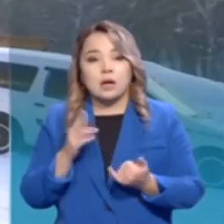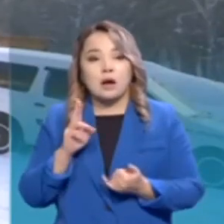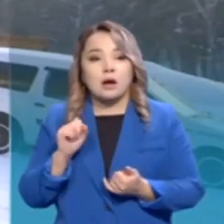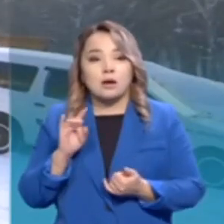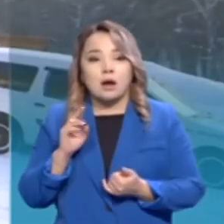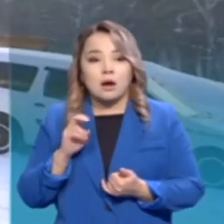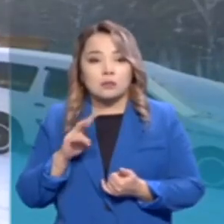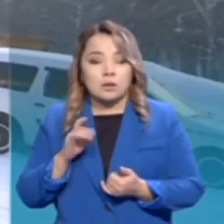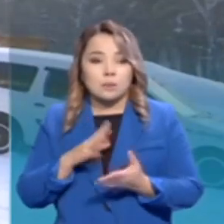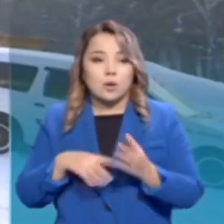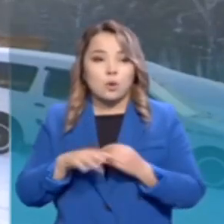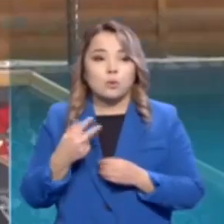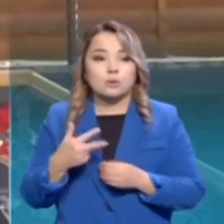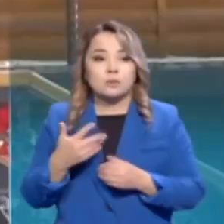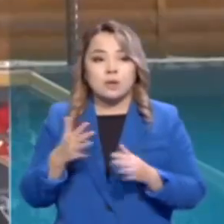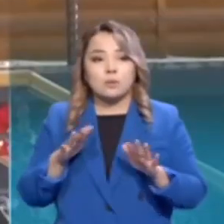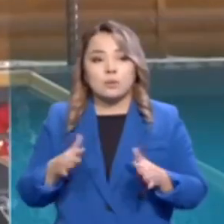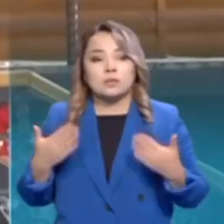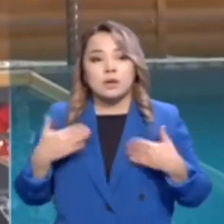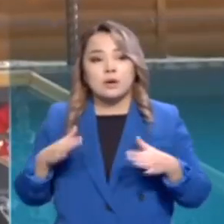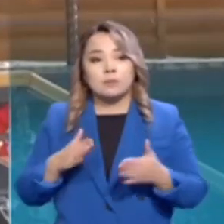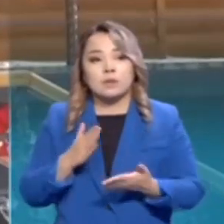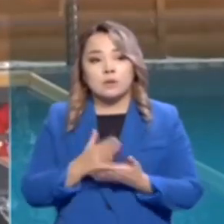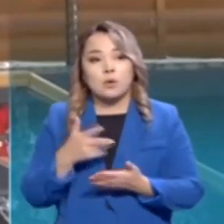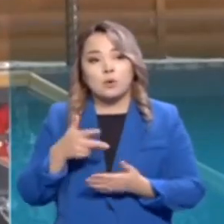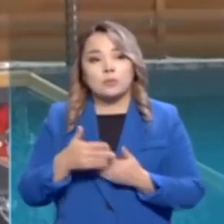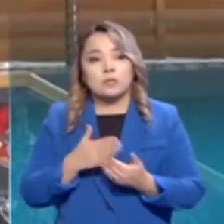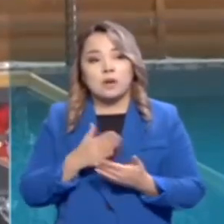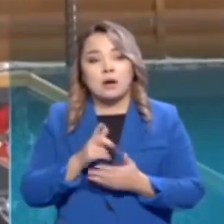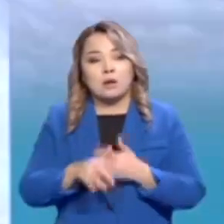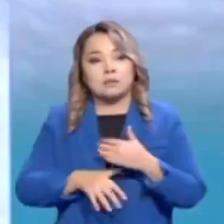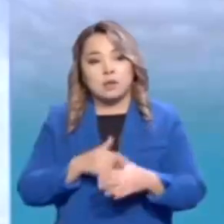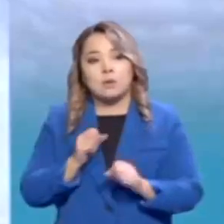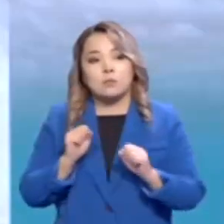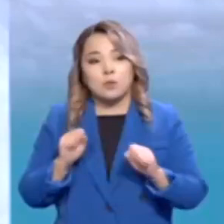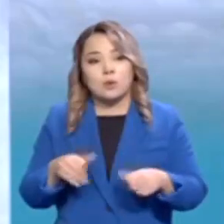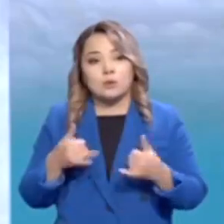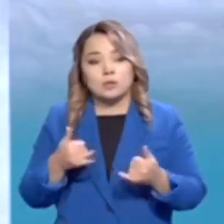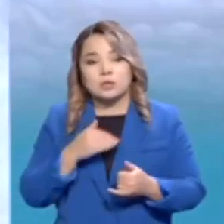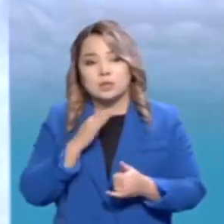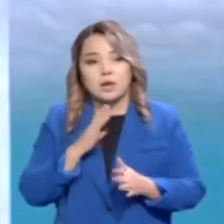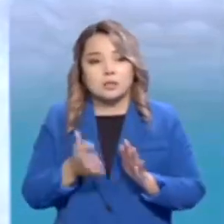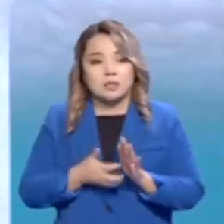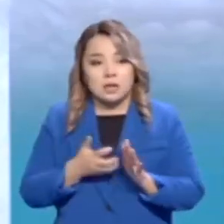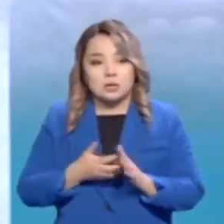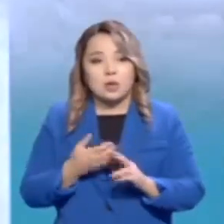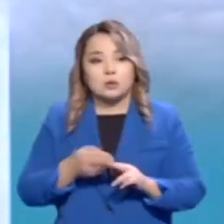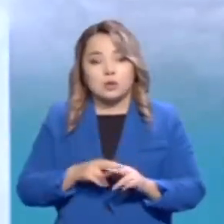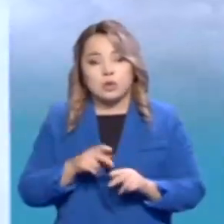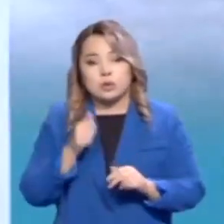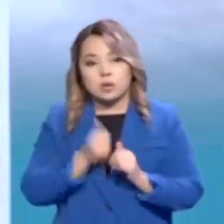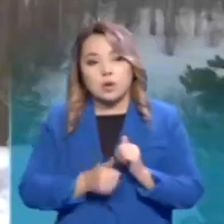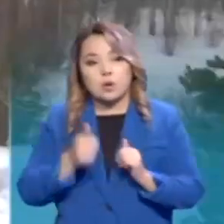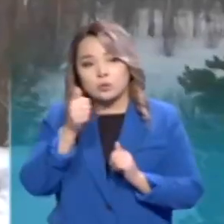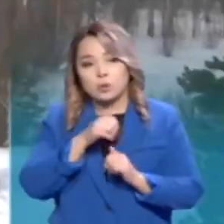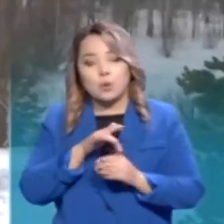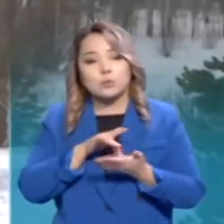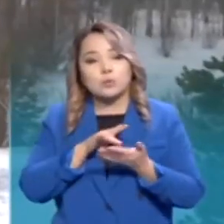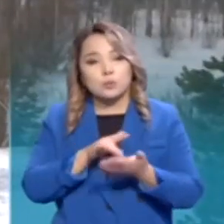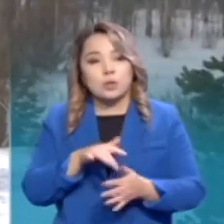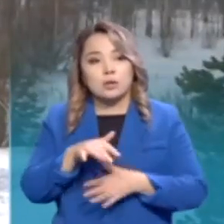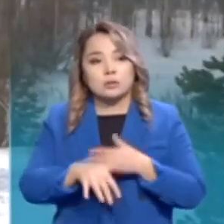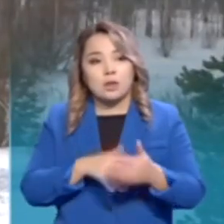Қарқаралыда барлығы 35 демалыс орны бар. Мұнда бір мезгілде 3000 адам тоқтай алады. Бұл әрине жеткіліксіз, себебі жыл өткен сайын туристер көбейіп